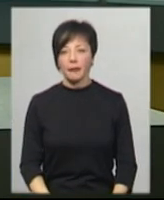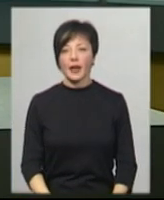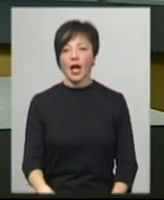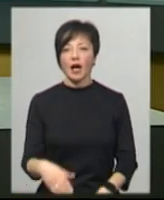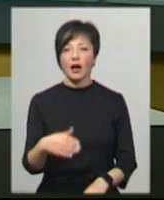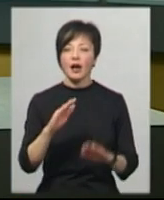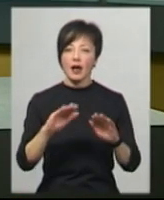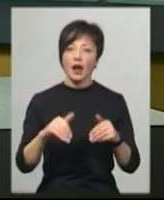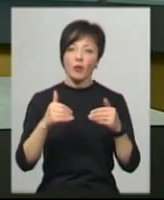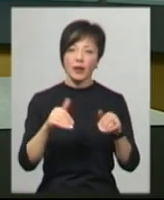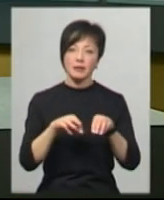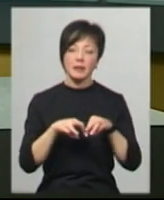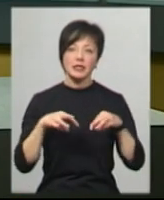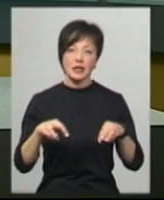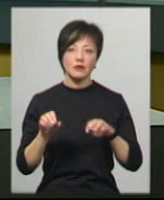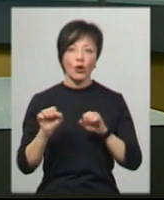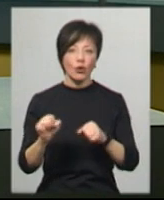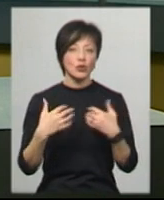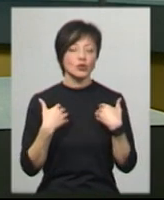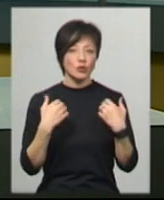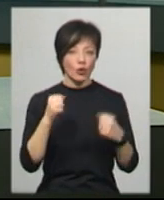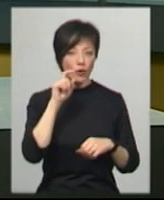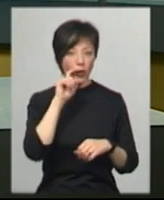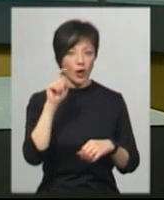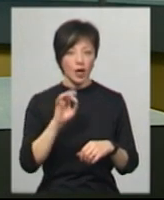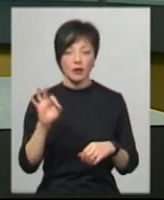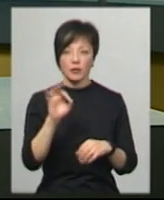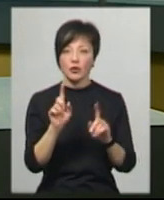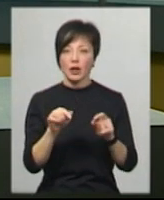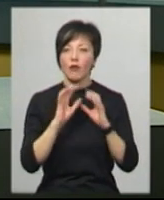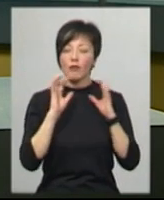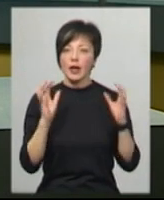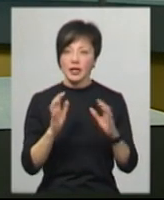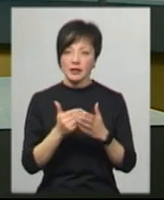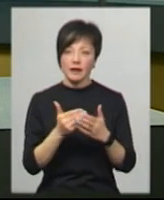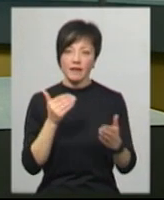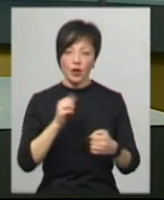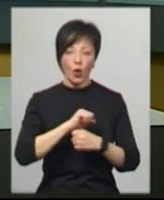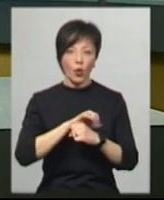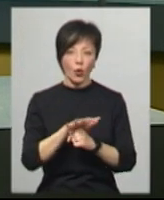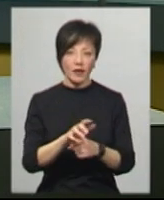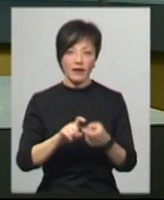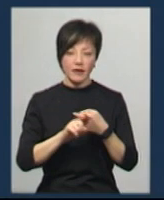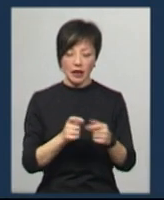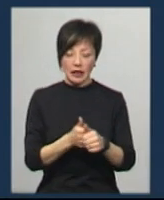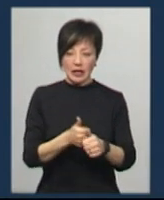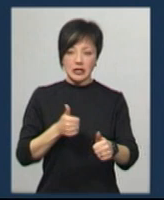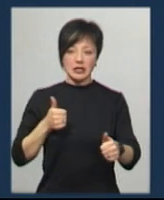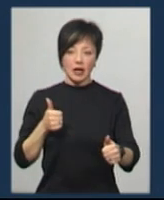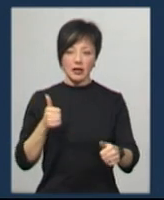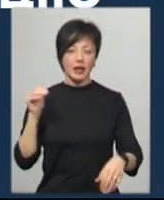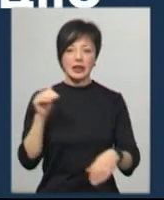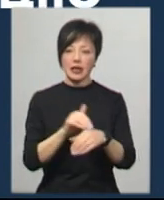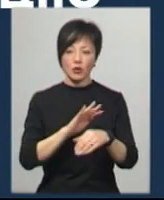Нагадаємо рекомендації Міністерства охорони здоров'я України щодо того, як вберегтися від коронавірусу. Тримати дистанцію і не